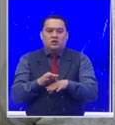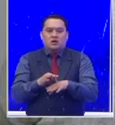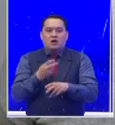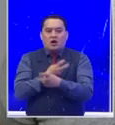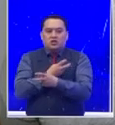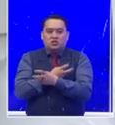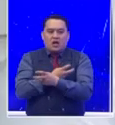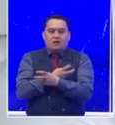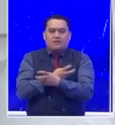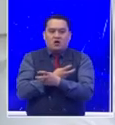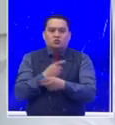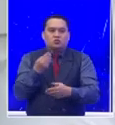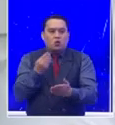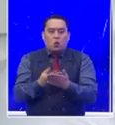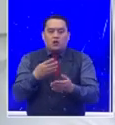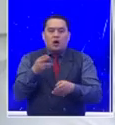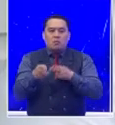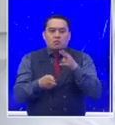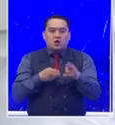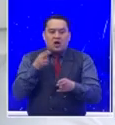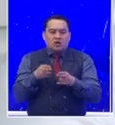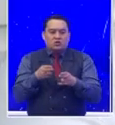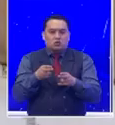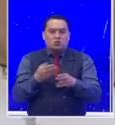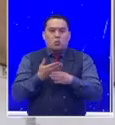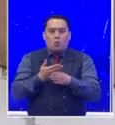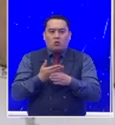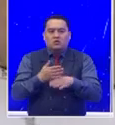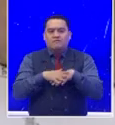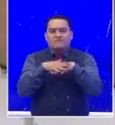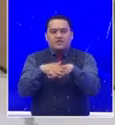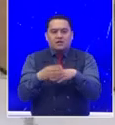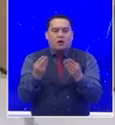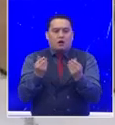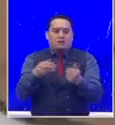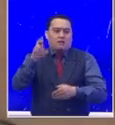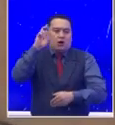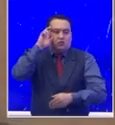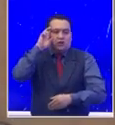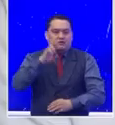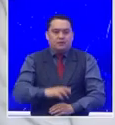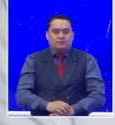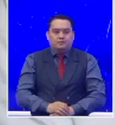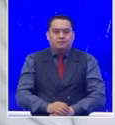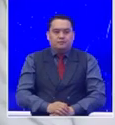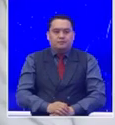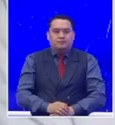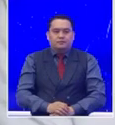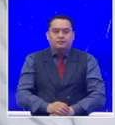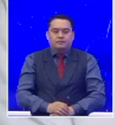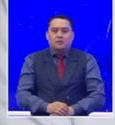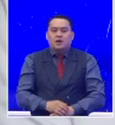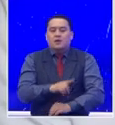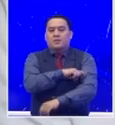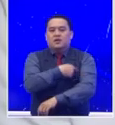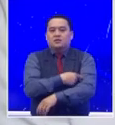костей ног. Дорогостоящая операция стала доступной благодаря выделяемой квоте от государства. Медицинская компания «Сункар»